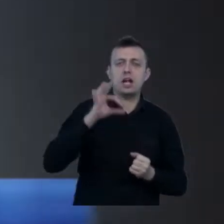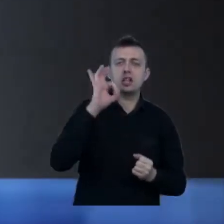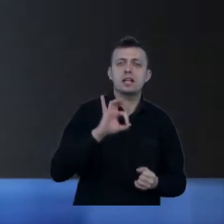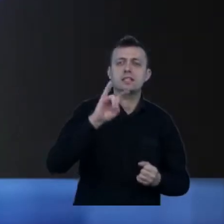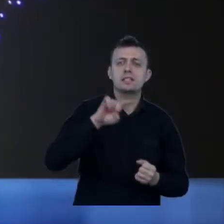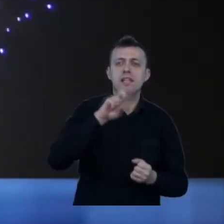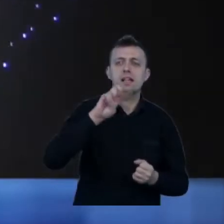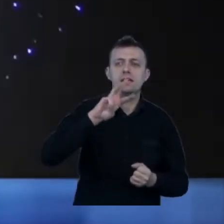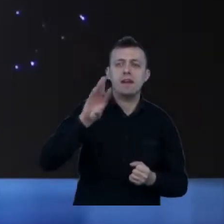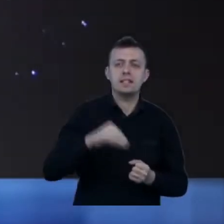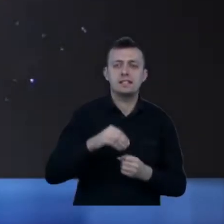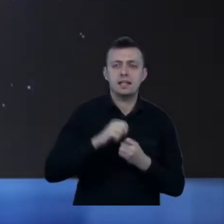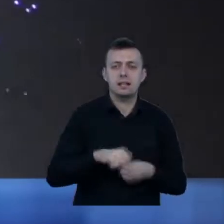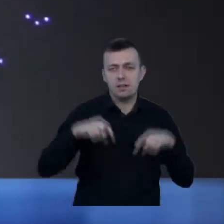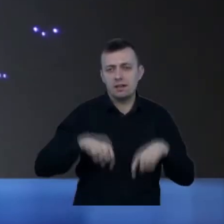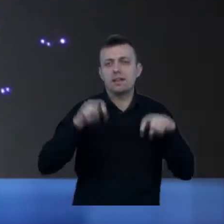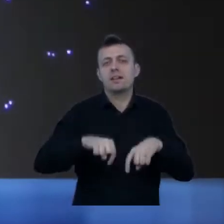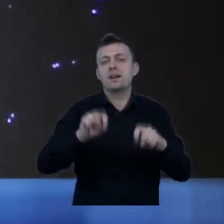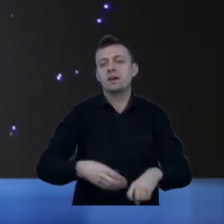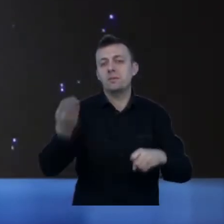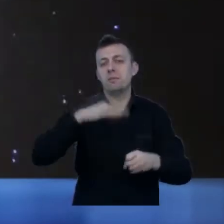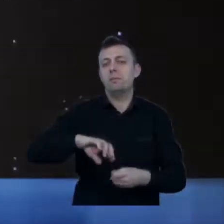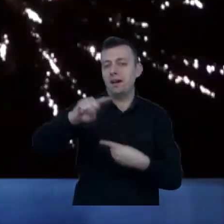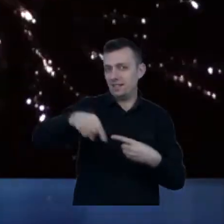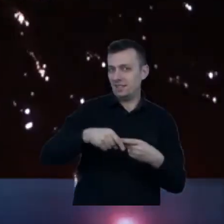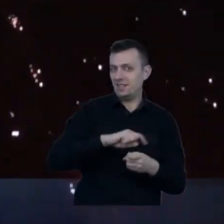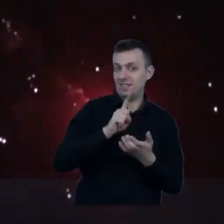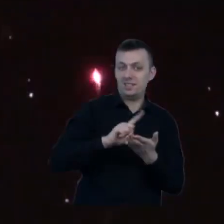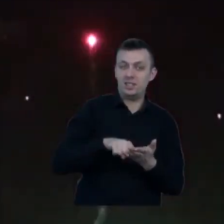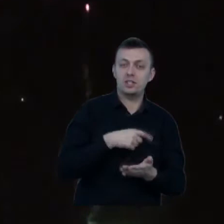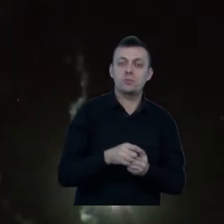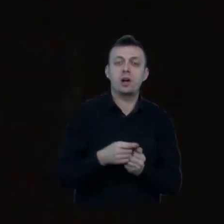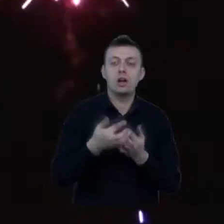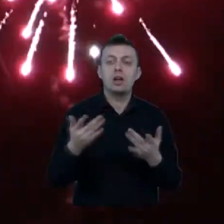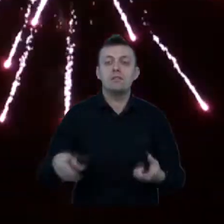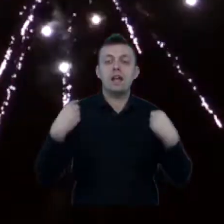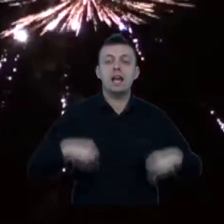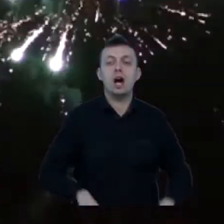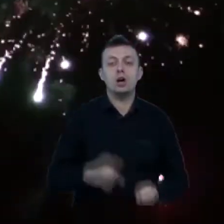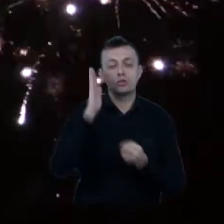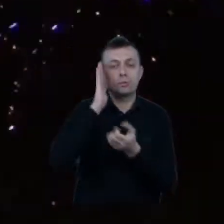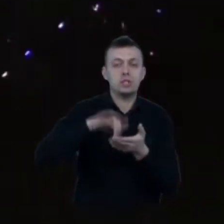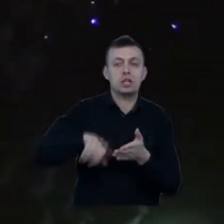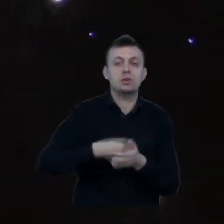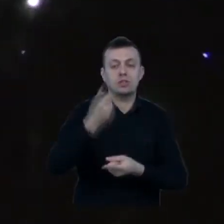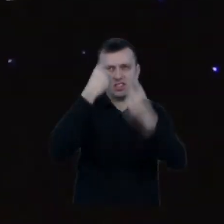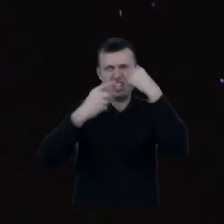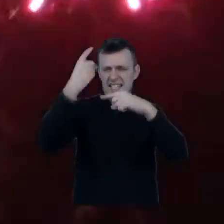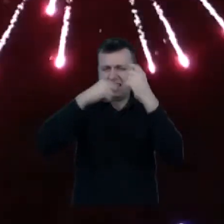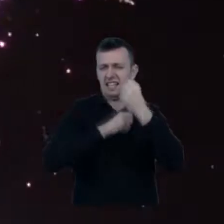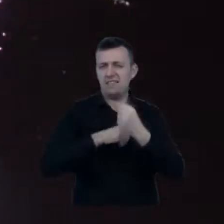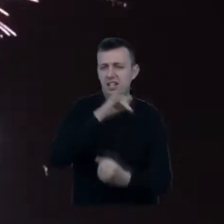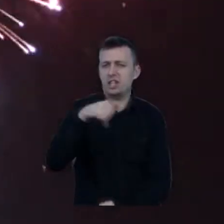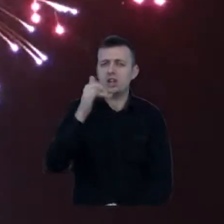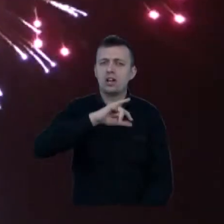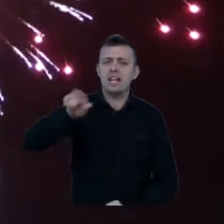Tegoroczny Sylwester zbliża się wielkimi krokami, choć większość osób ma już plany na tę wyjątkową noc, to spora grupa kutnian wciąż